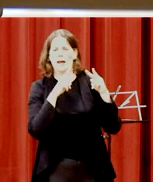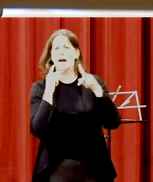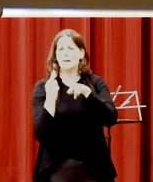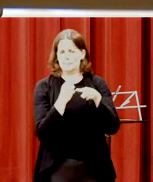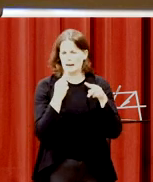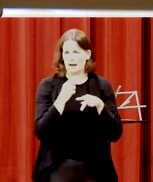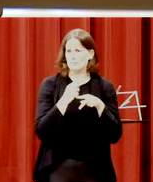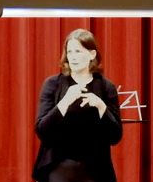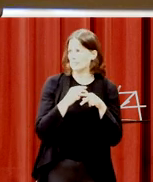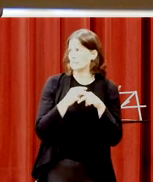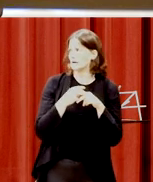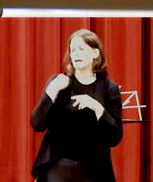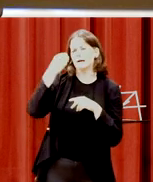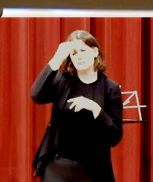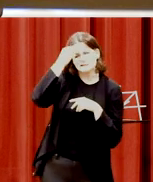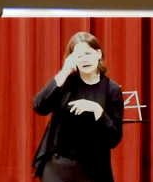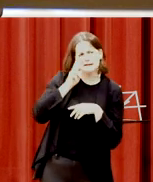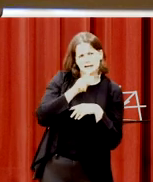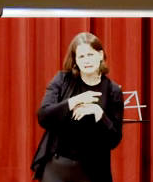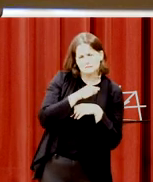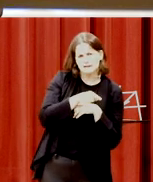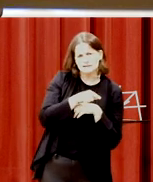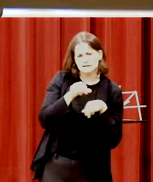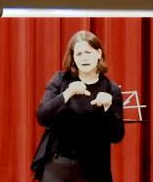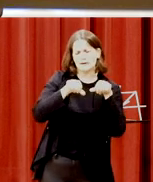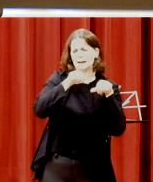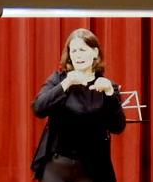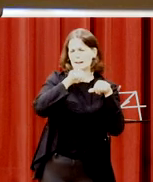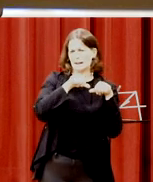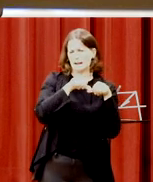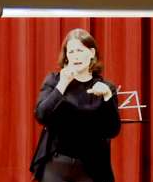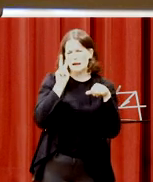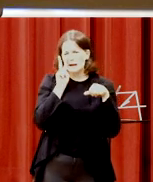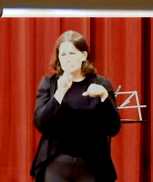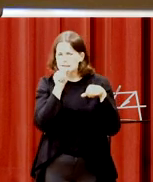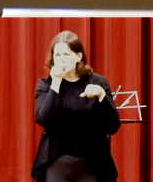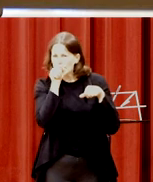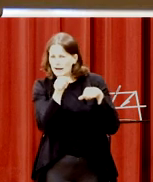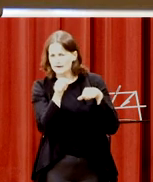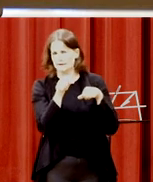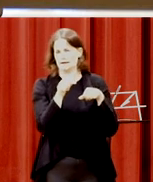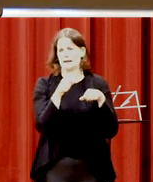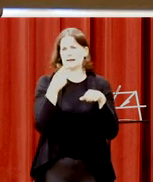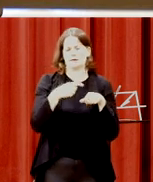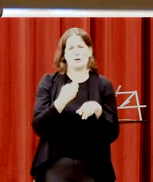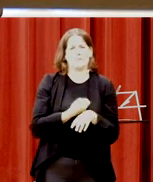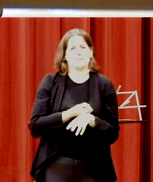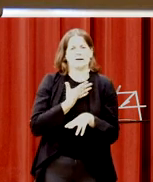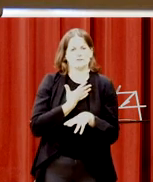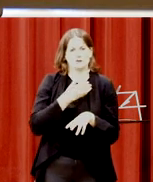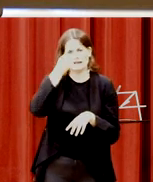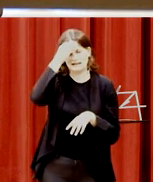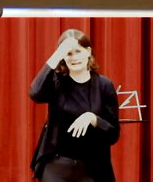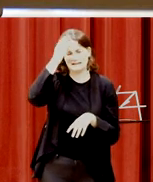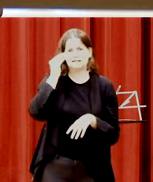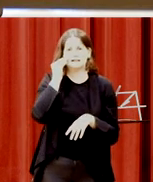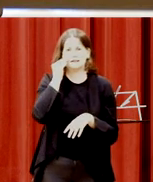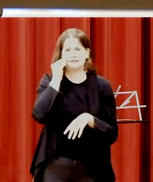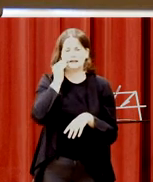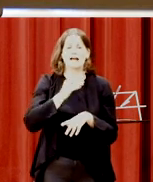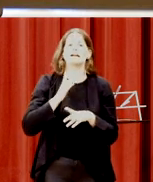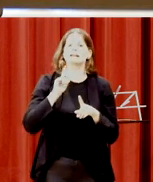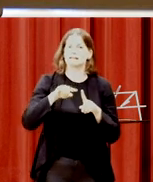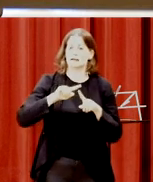per la intel·ligència artificial i per el seu impacte, que per mi la intel·ligència artificial forma part dels diàlegs que tenim habitualment a casa. Per tant,